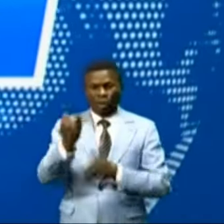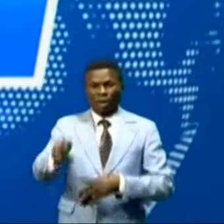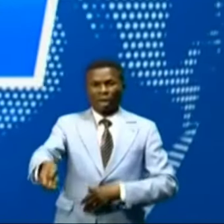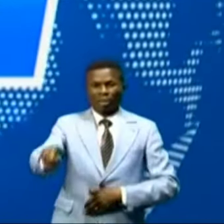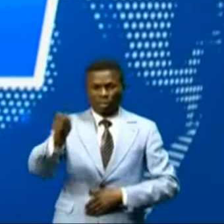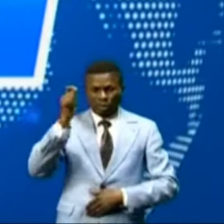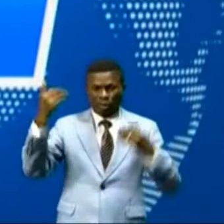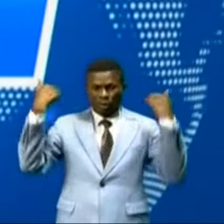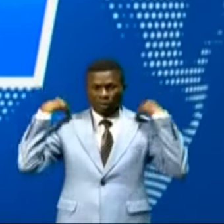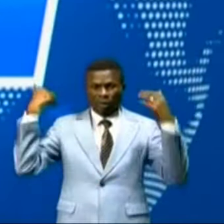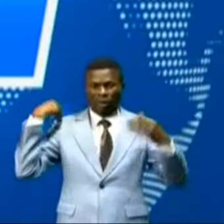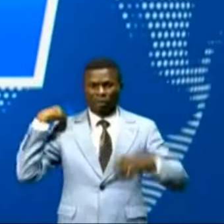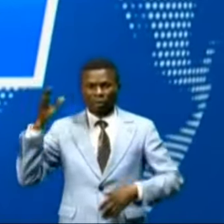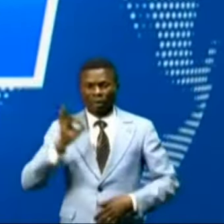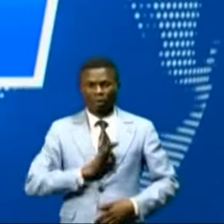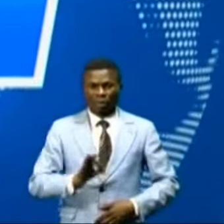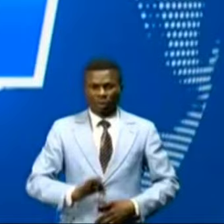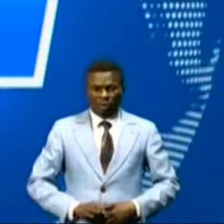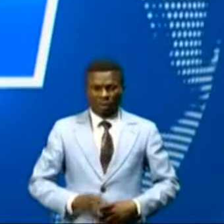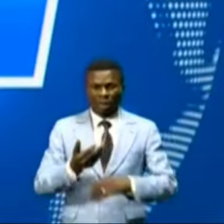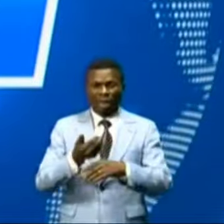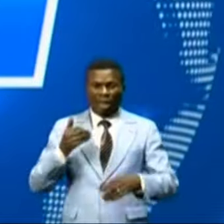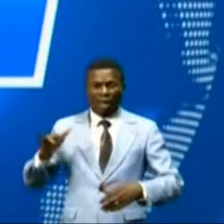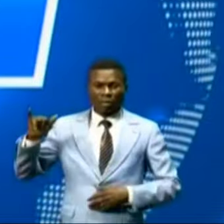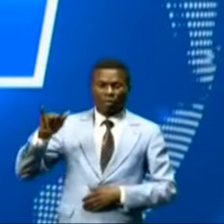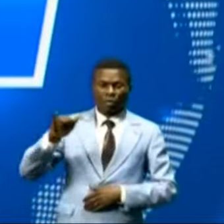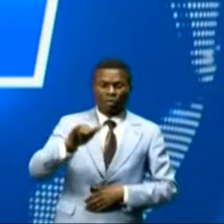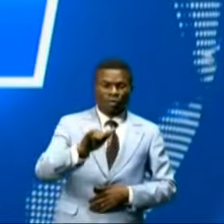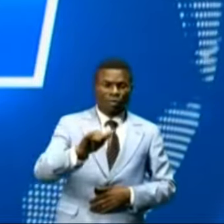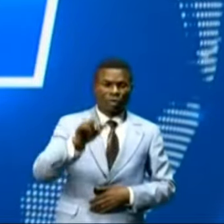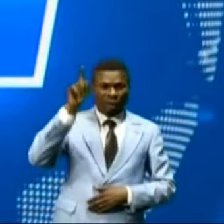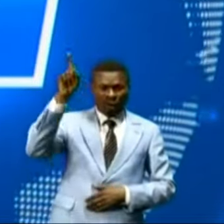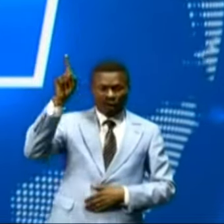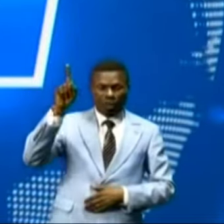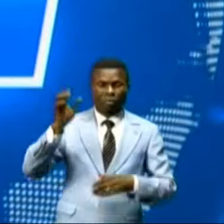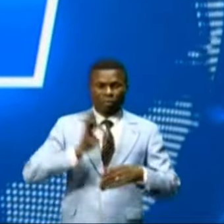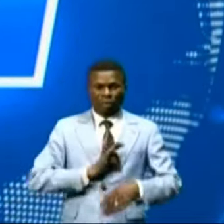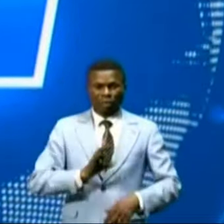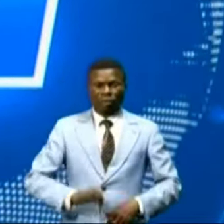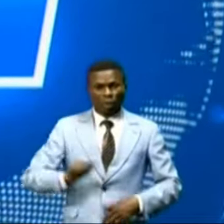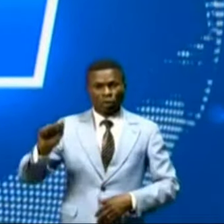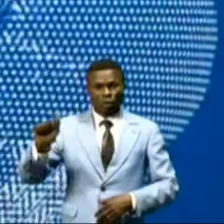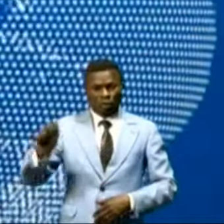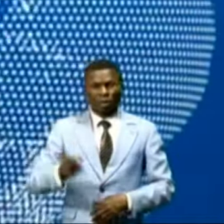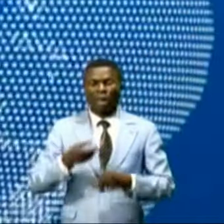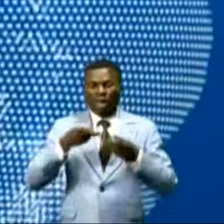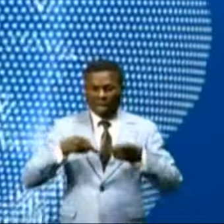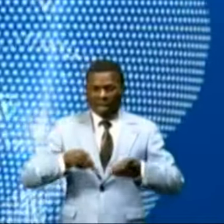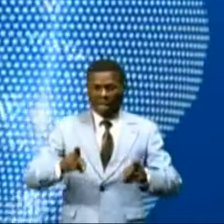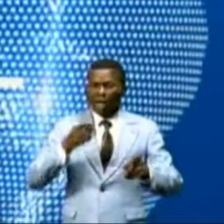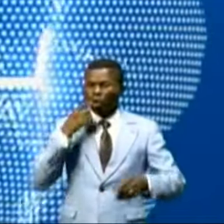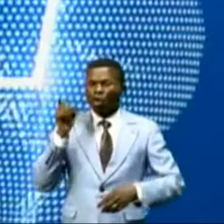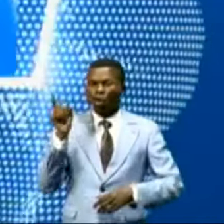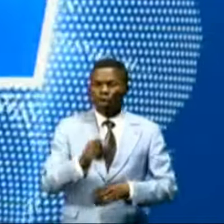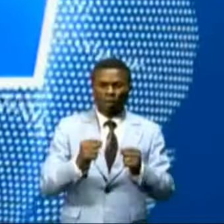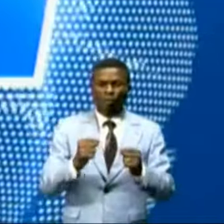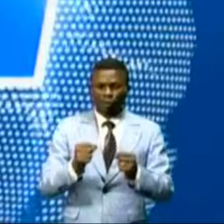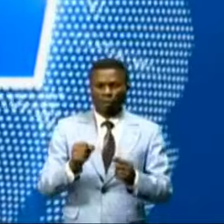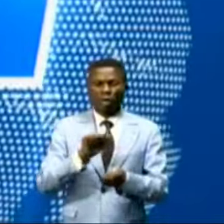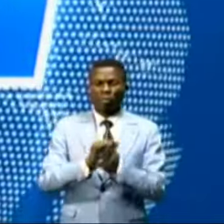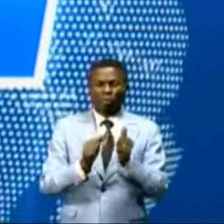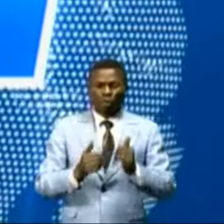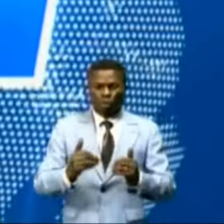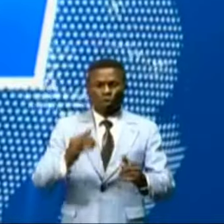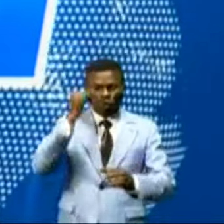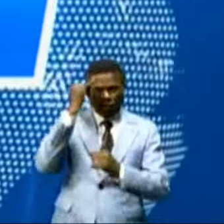Le chef de l'État a, avant de survoler pour le Tchad, Félix-Antoine Tshisekedi Tshilombo a donné de fermes instructions pour le parachèvement de